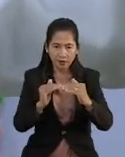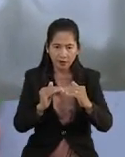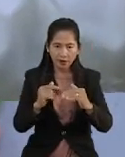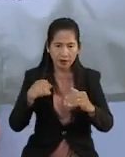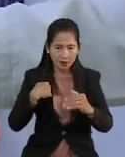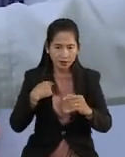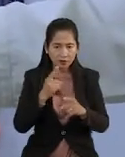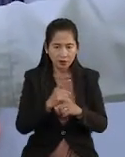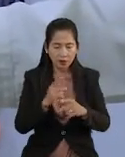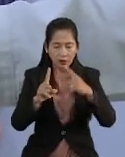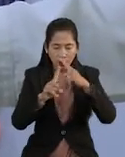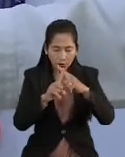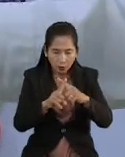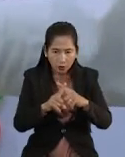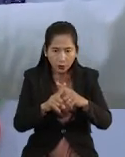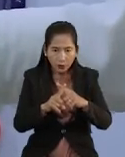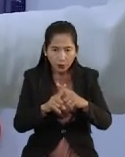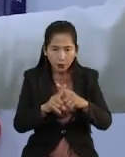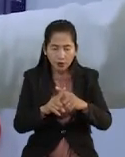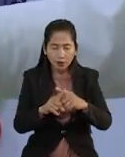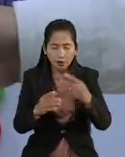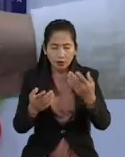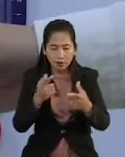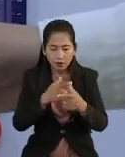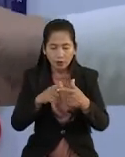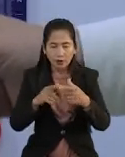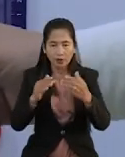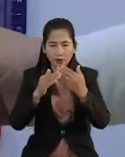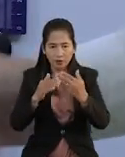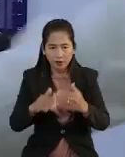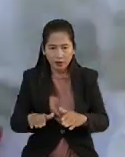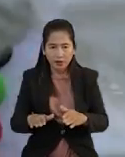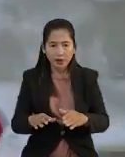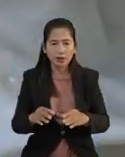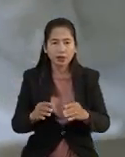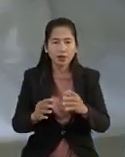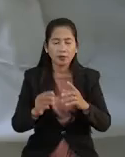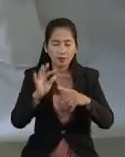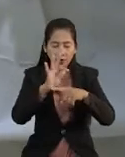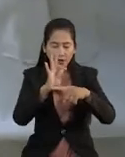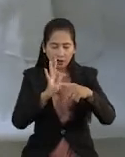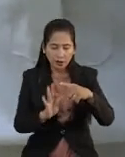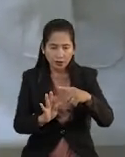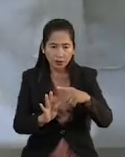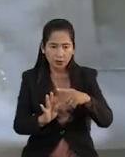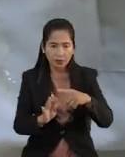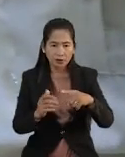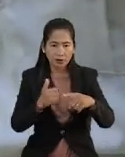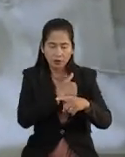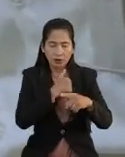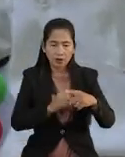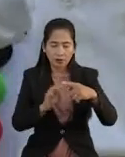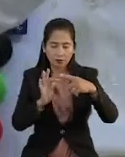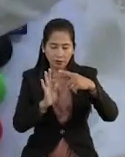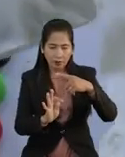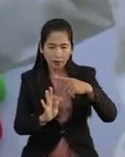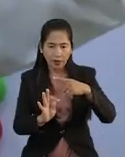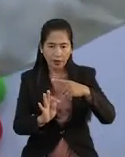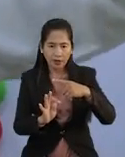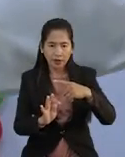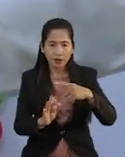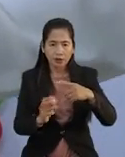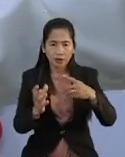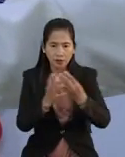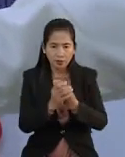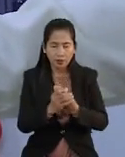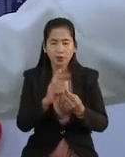nế, dương trừ cún rước chạy phịa dột nâng phịa bánh